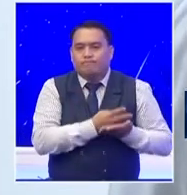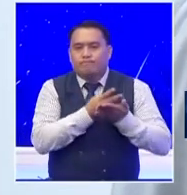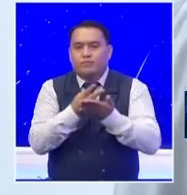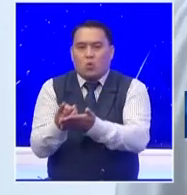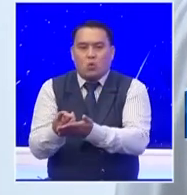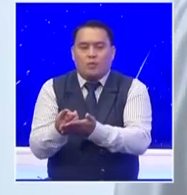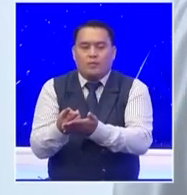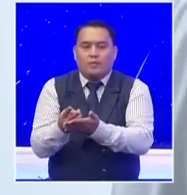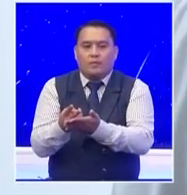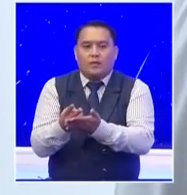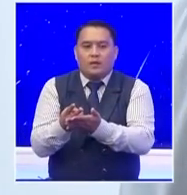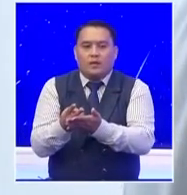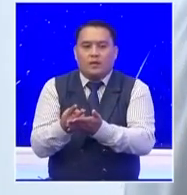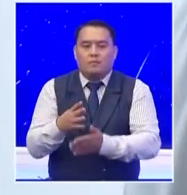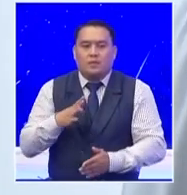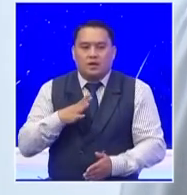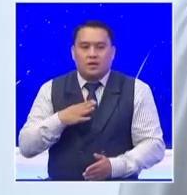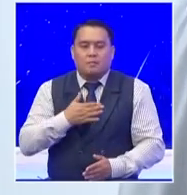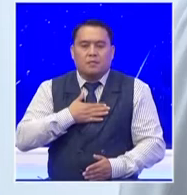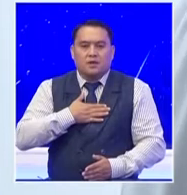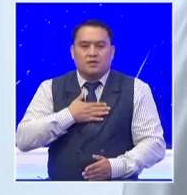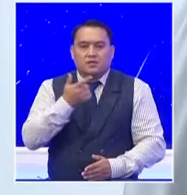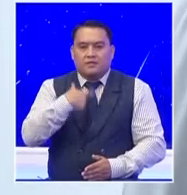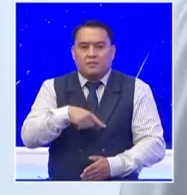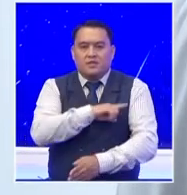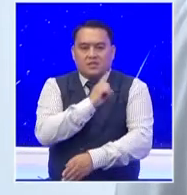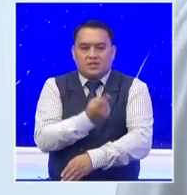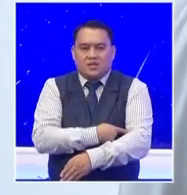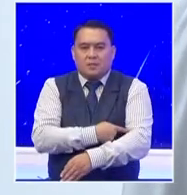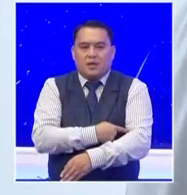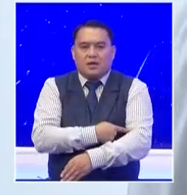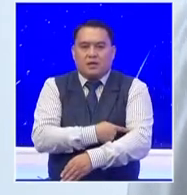регионов. Однако мы со своими силами,